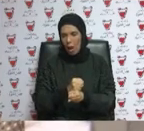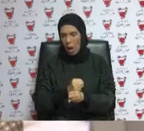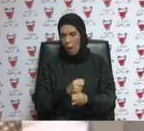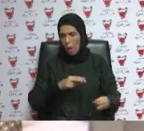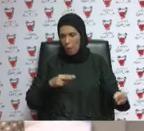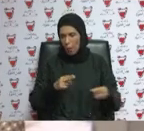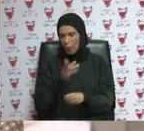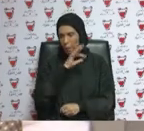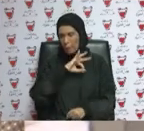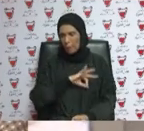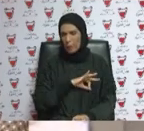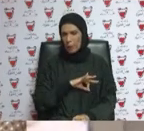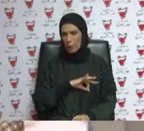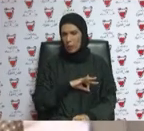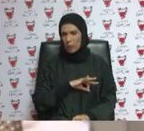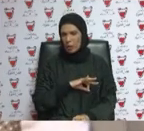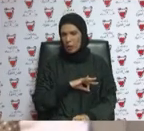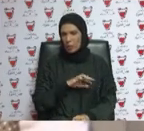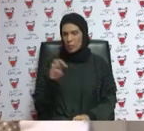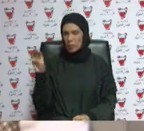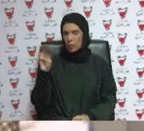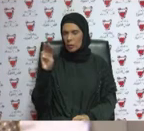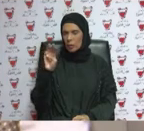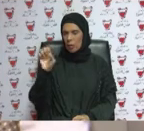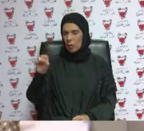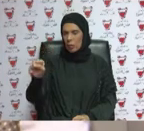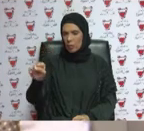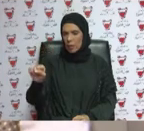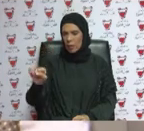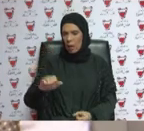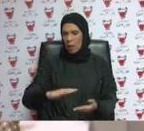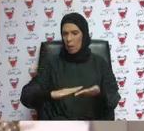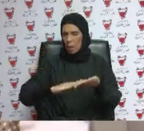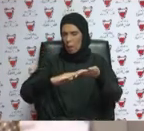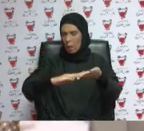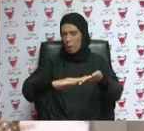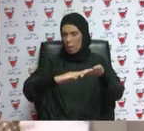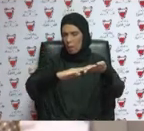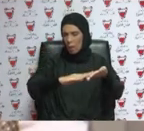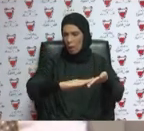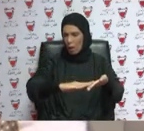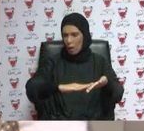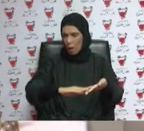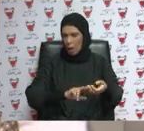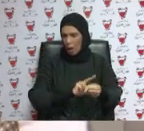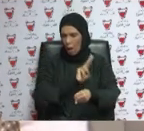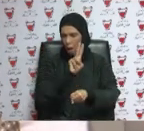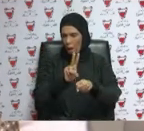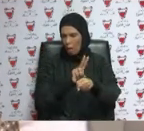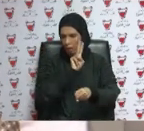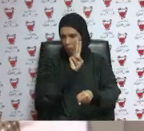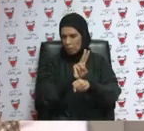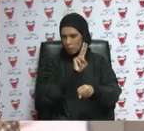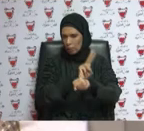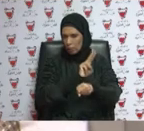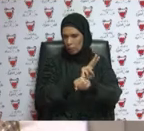الذين يستفيدون في القطاع الخاص من هذه المساعدات والتحايل عليها في معاقبتهم؟ هل